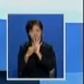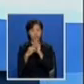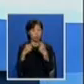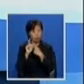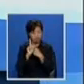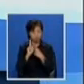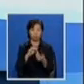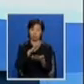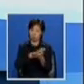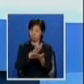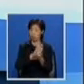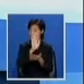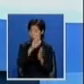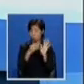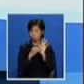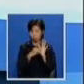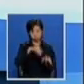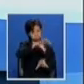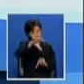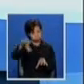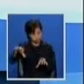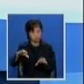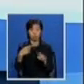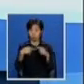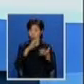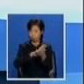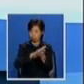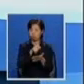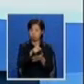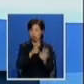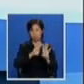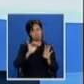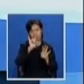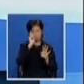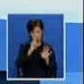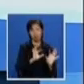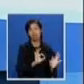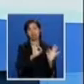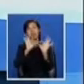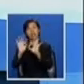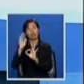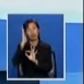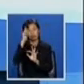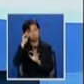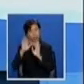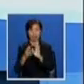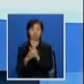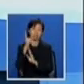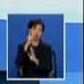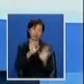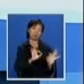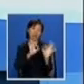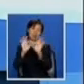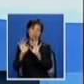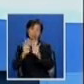โรงเรียนทั้งหลายในกรุงเทพมหานครนั้นควรที่จะได้มีการเลื่อนการเปิดเทอมไปเป็นระยะเวลา1สัปดาห์นะครับทั้งนี้ทั้งนั้น